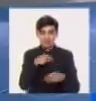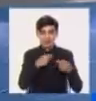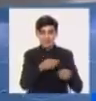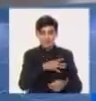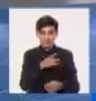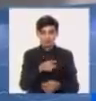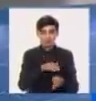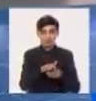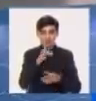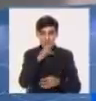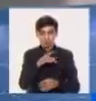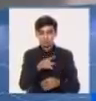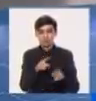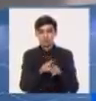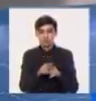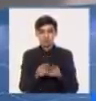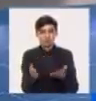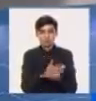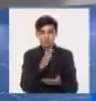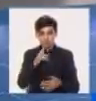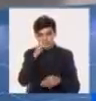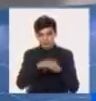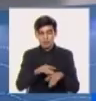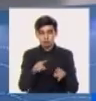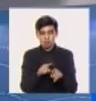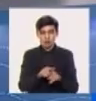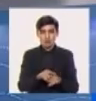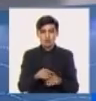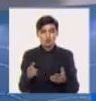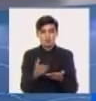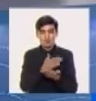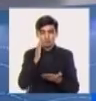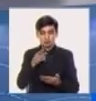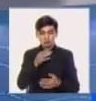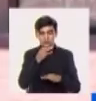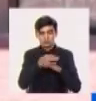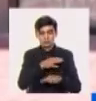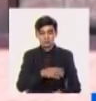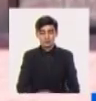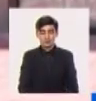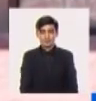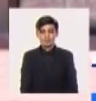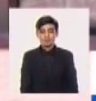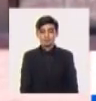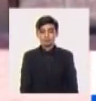мерзімде эпидемиологиялық ахуал түзелмесе, үкіметті отставкаға жіберетінін ескертті.